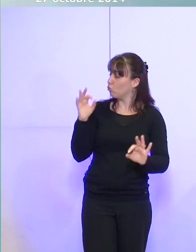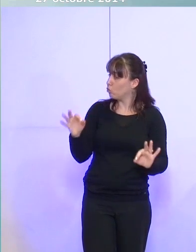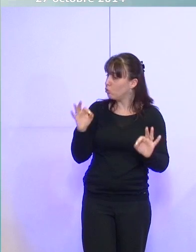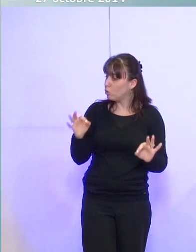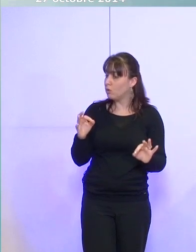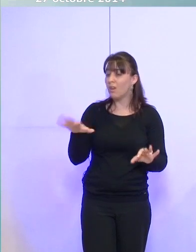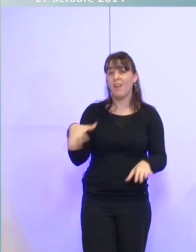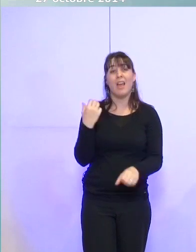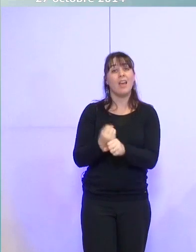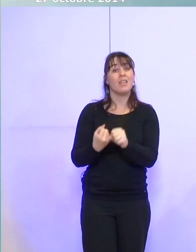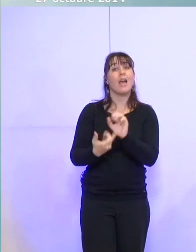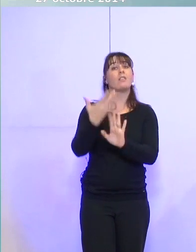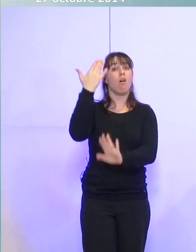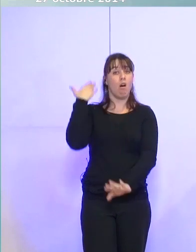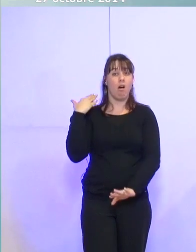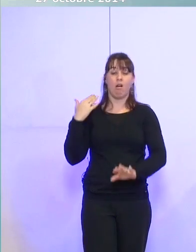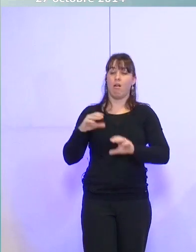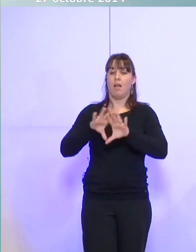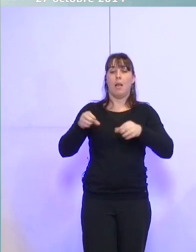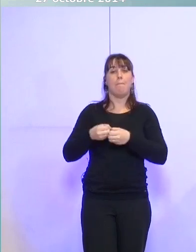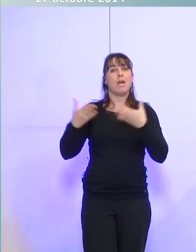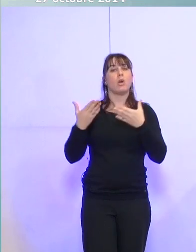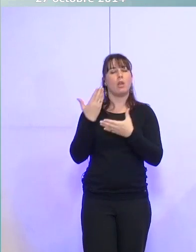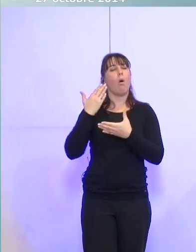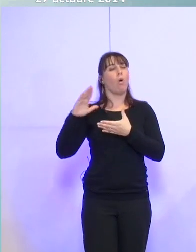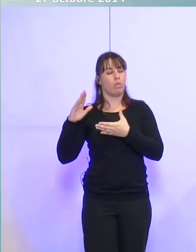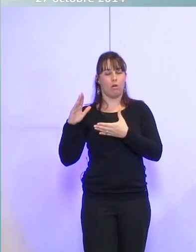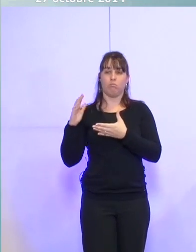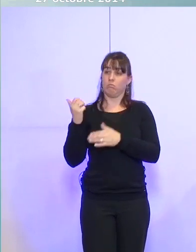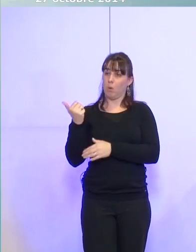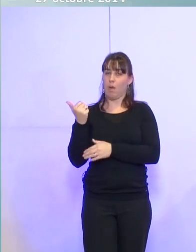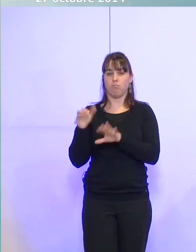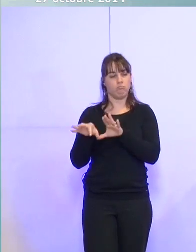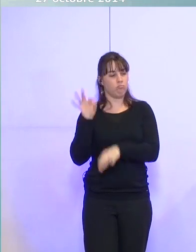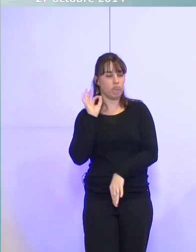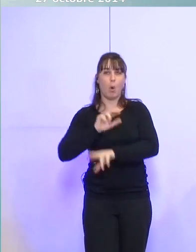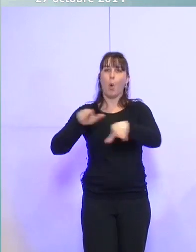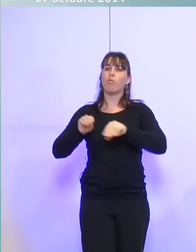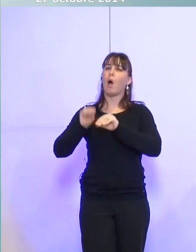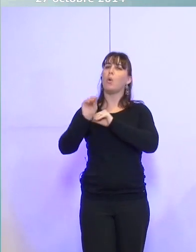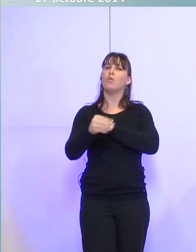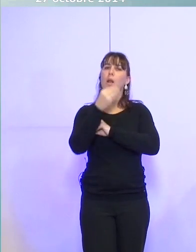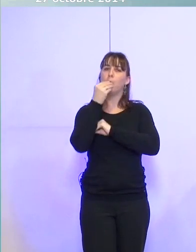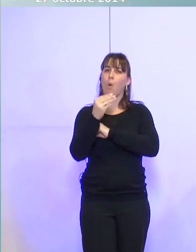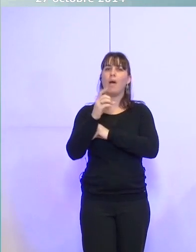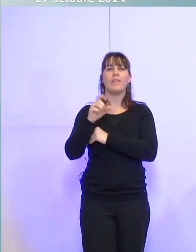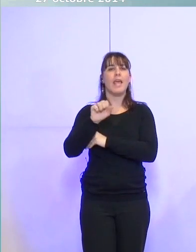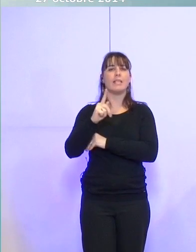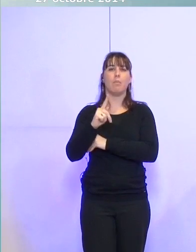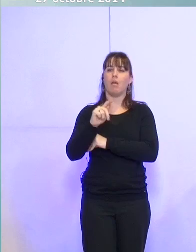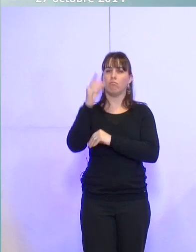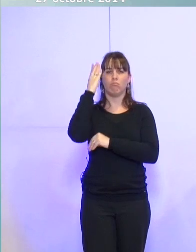il y a 15 ans, une majorité autre a choisi de renouveler un contrat et de passer un contrat de DSP avec